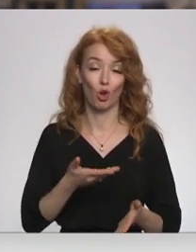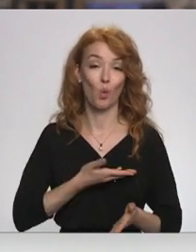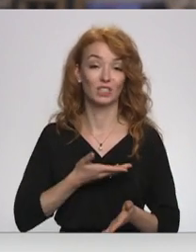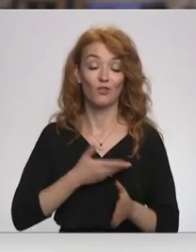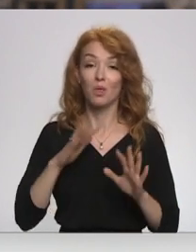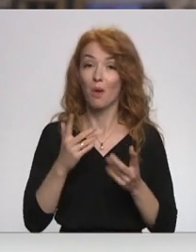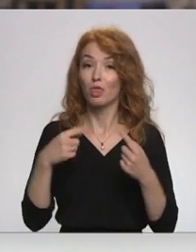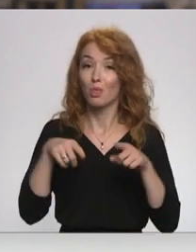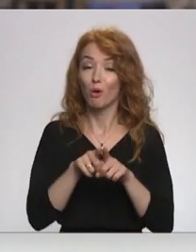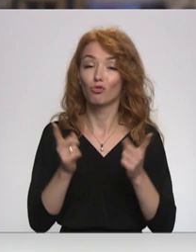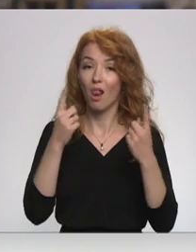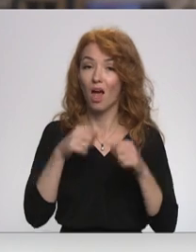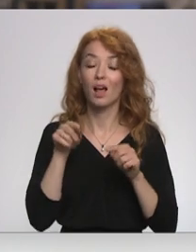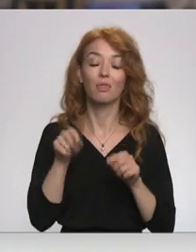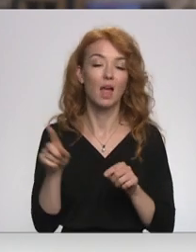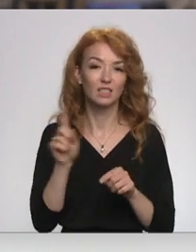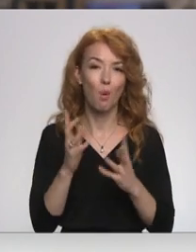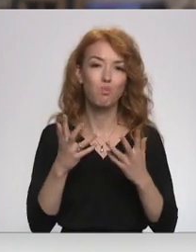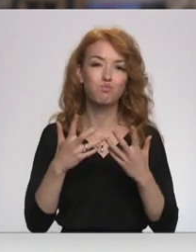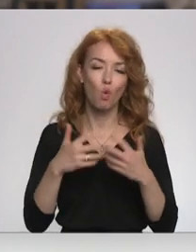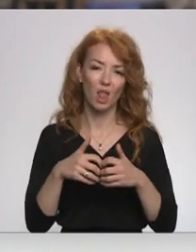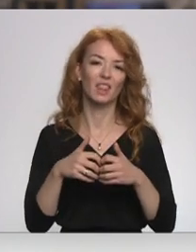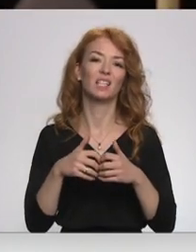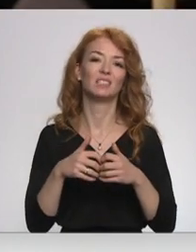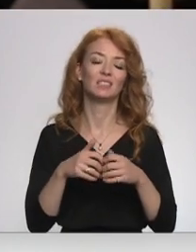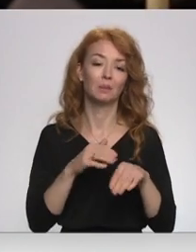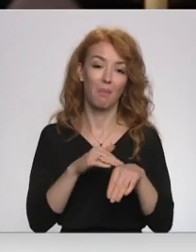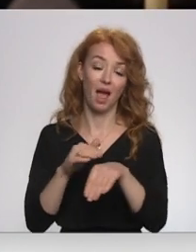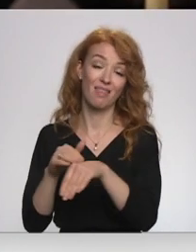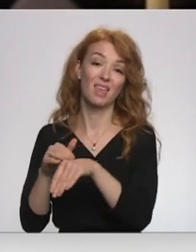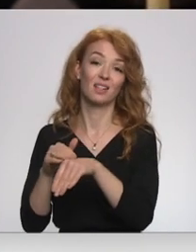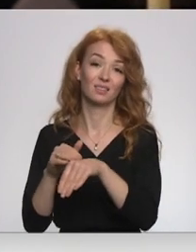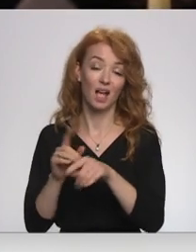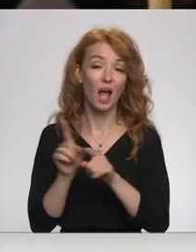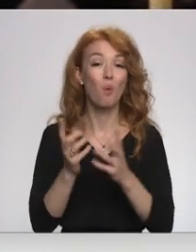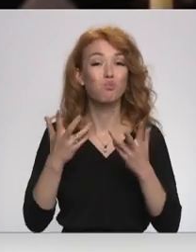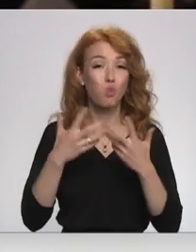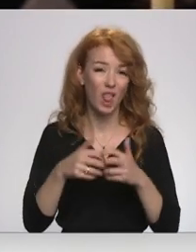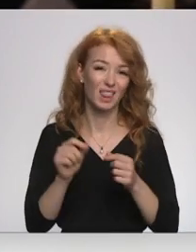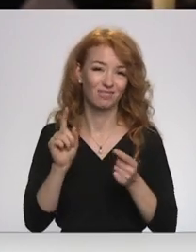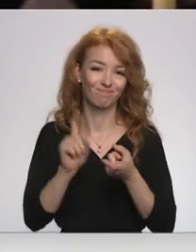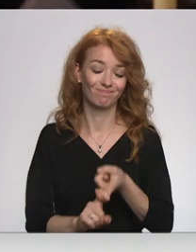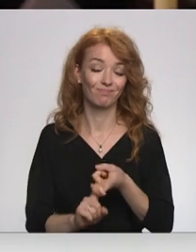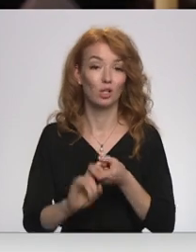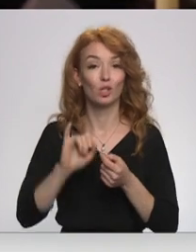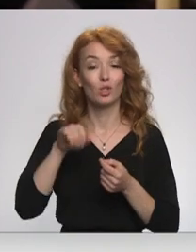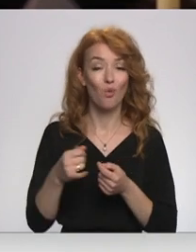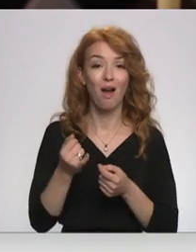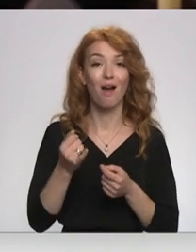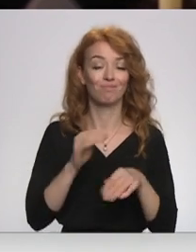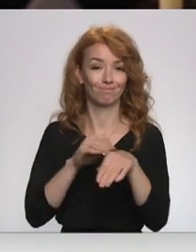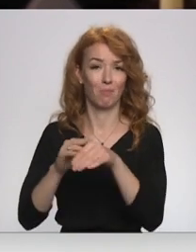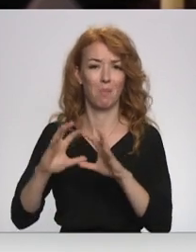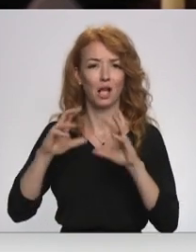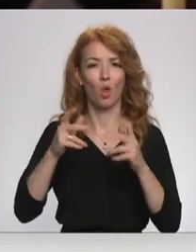pašā laikā arī tas ir nepārprotam politisks mājiens, politisks pasākums arī tādā ziņā, ka tas bija mājiens pasaulē, kā